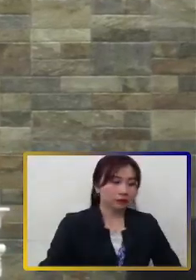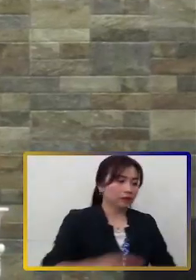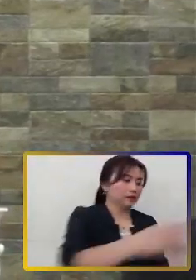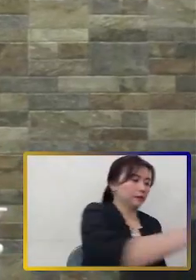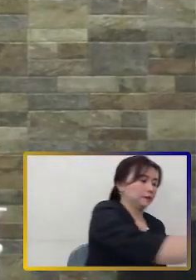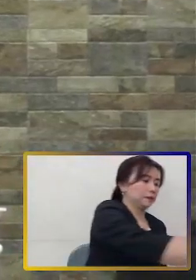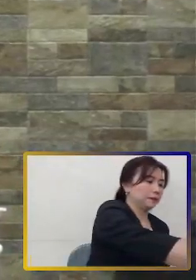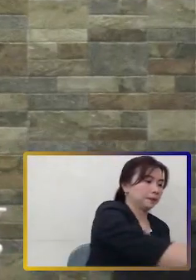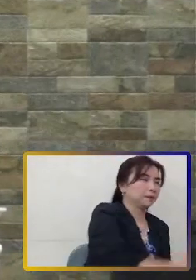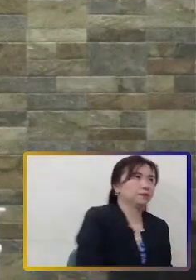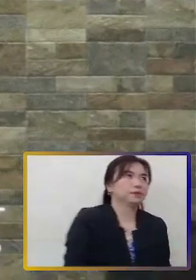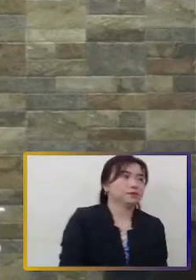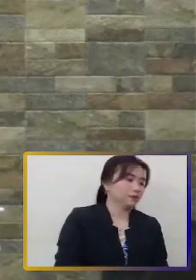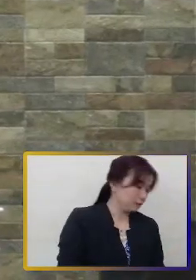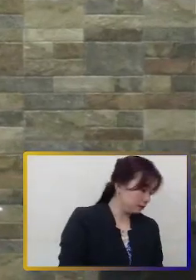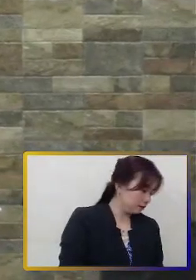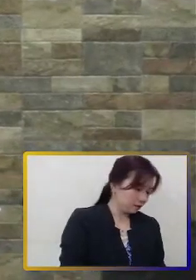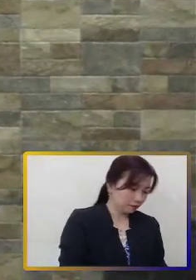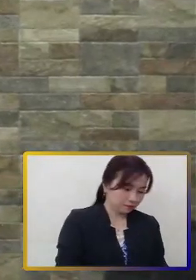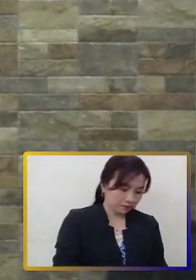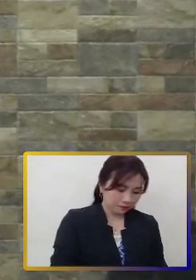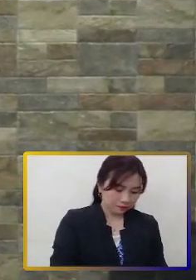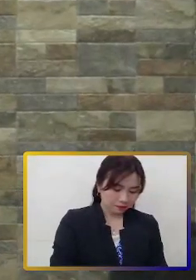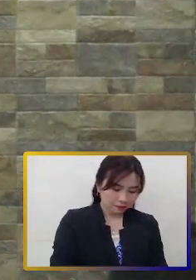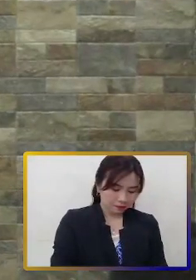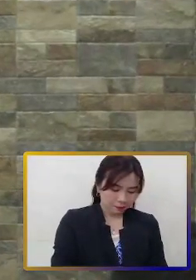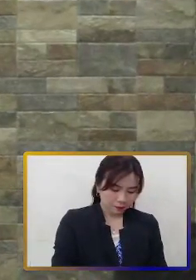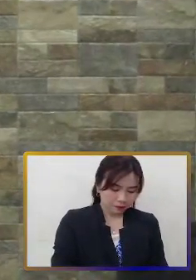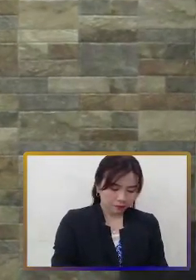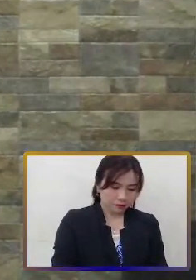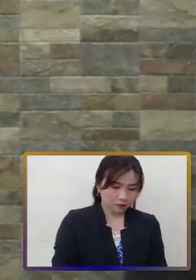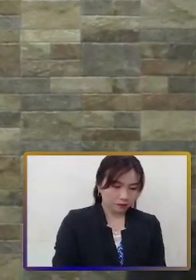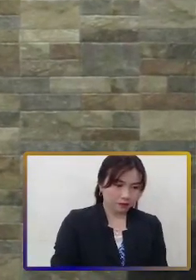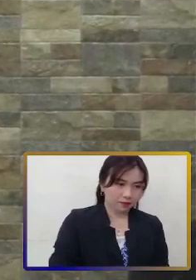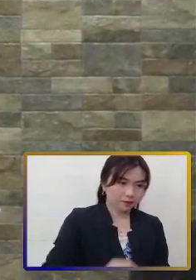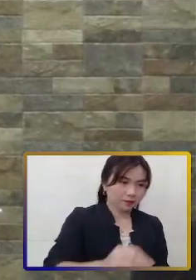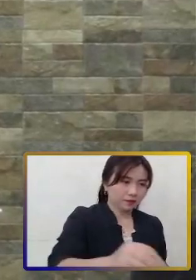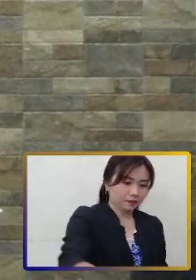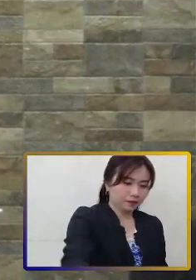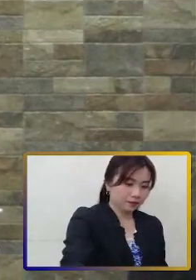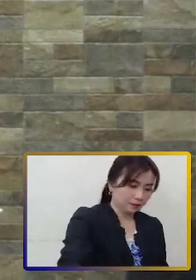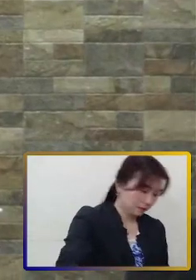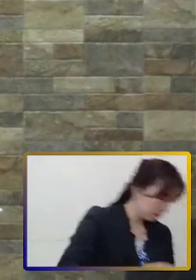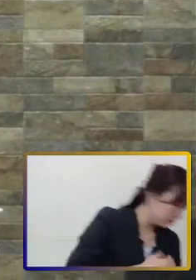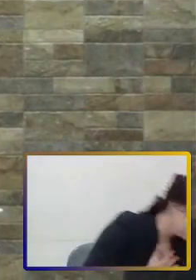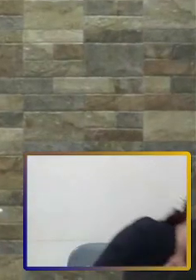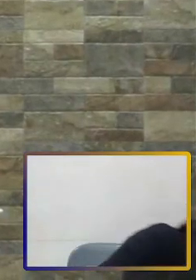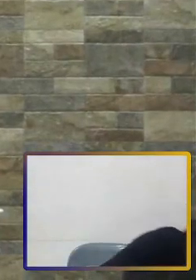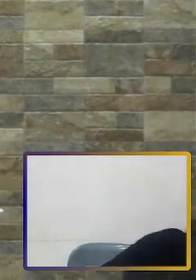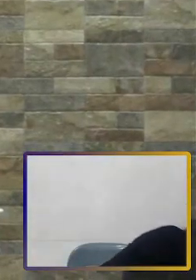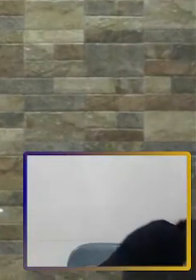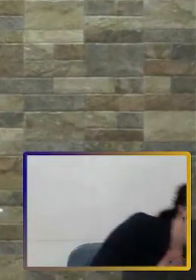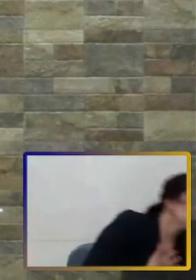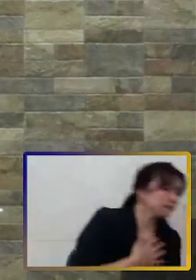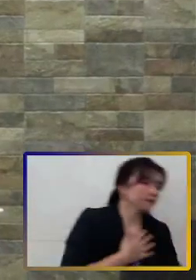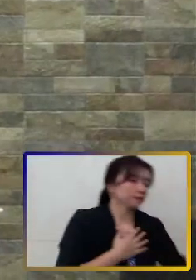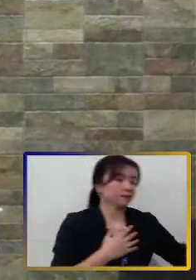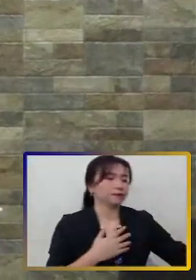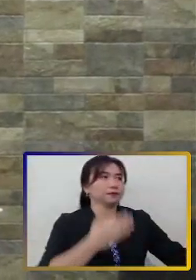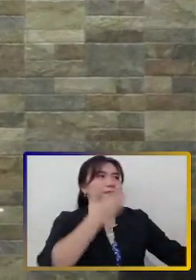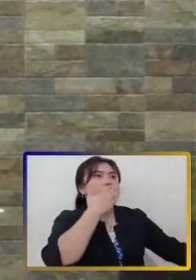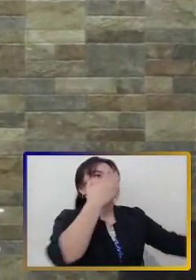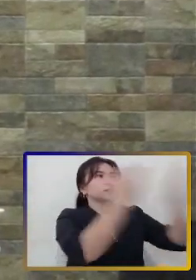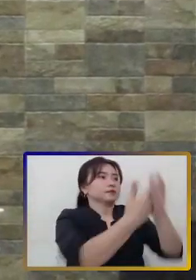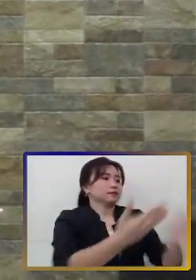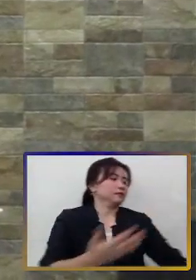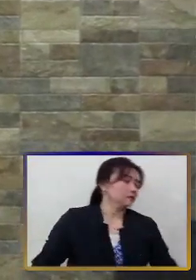Other Name that cared so much for us it's just the name of Jesus amen amen kaya ngayon pong umaga po na ito I'm going